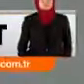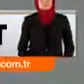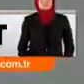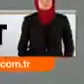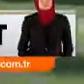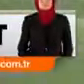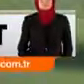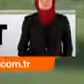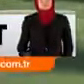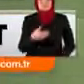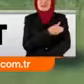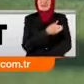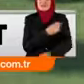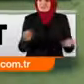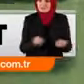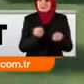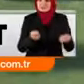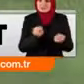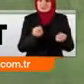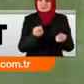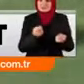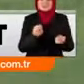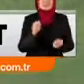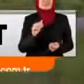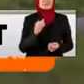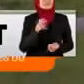emeklerinin karşılığını sonunda aldı